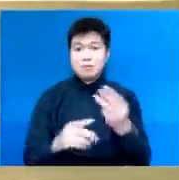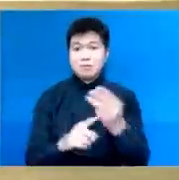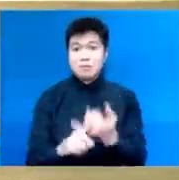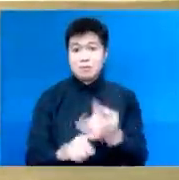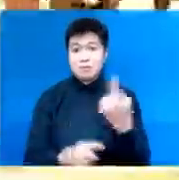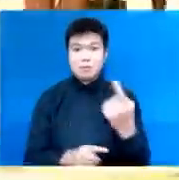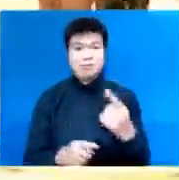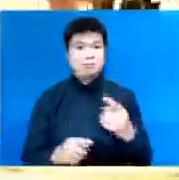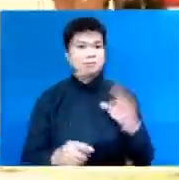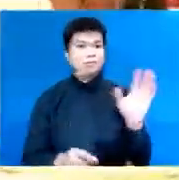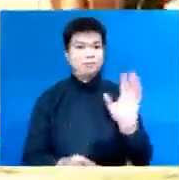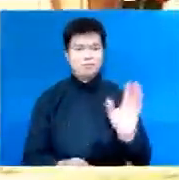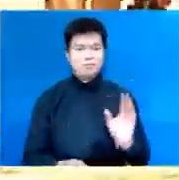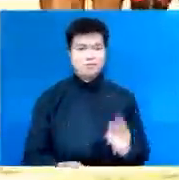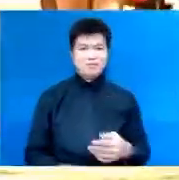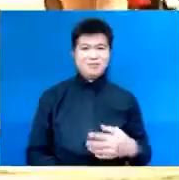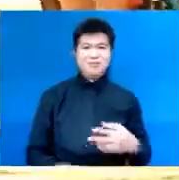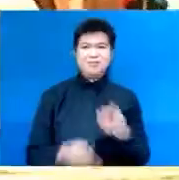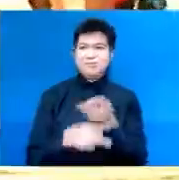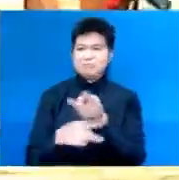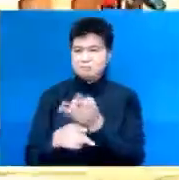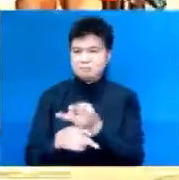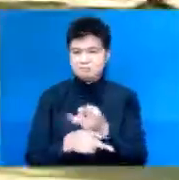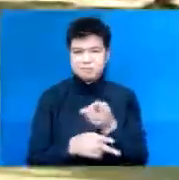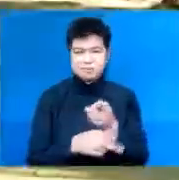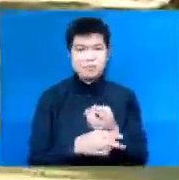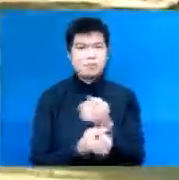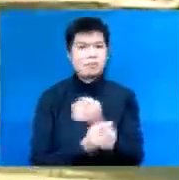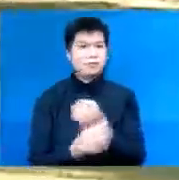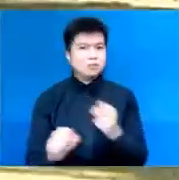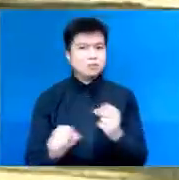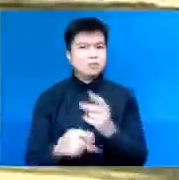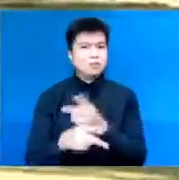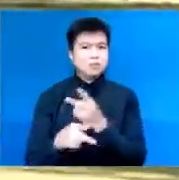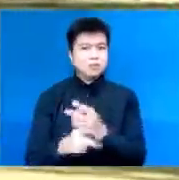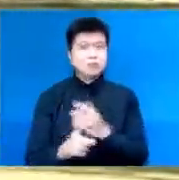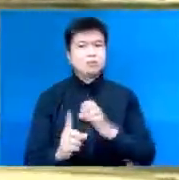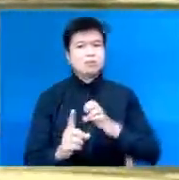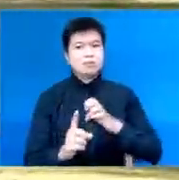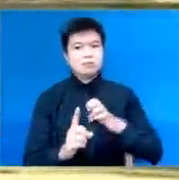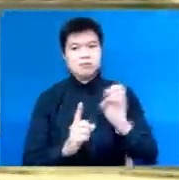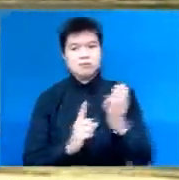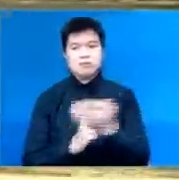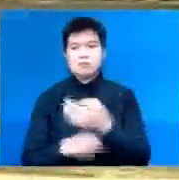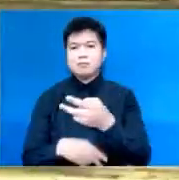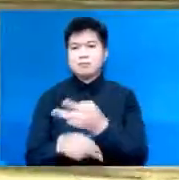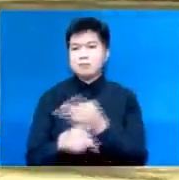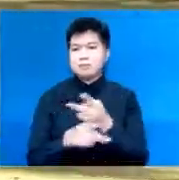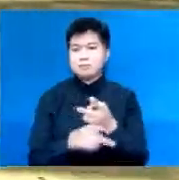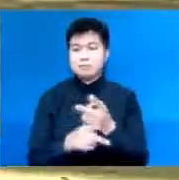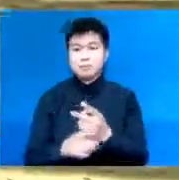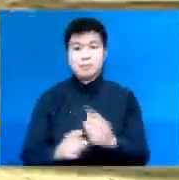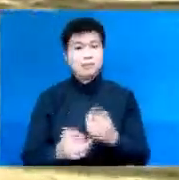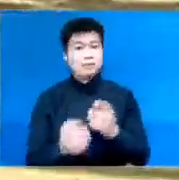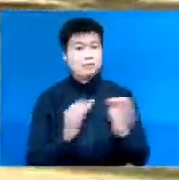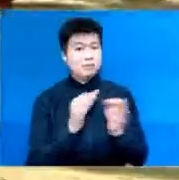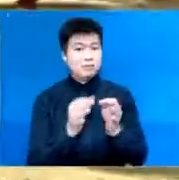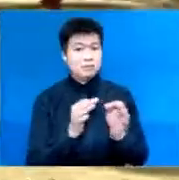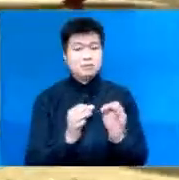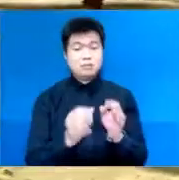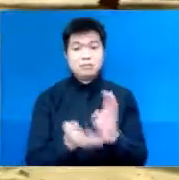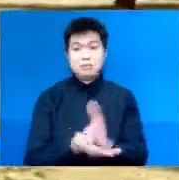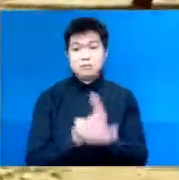kadikit na pag-iingat na para mapangalagaan ang ating kapaligiran dito sa Boracay. Paliwanag nga ng Boracay Interagency Task